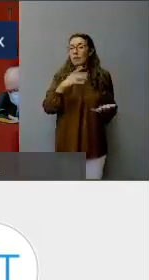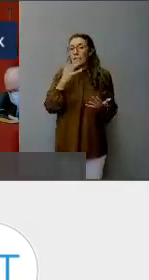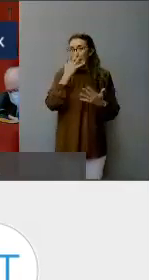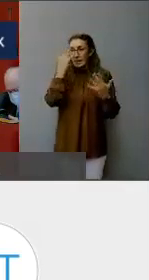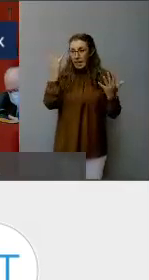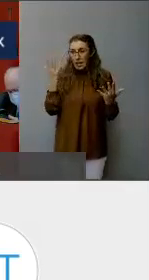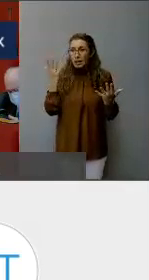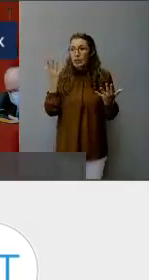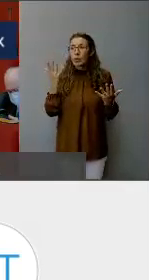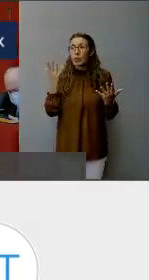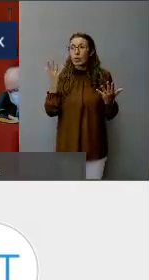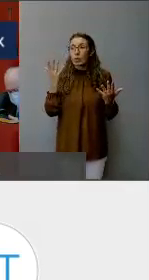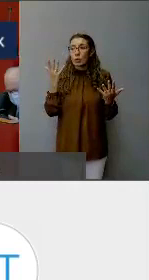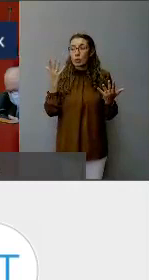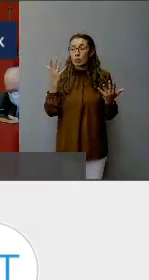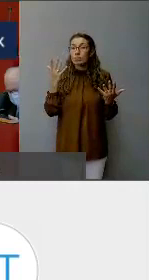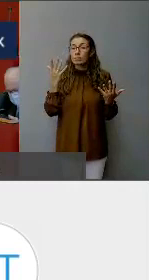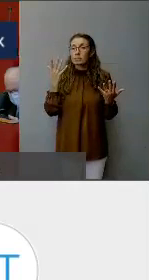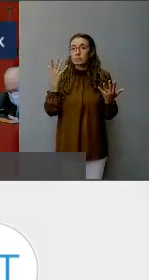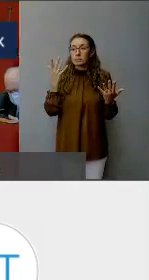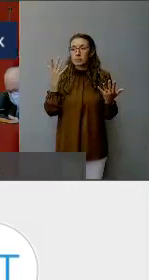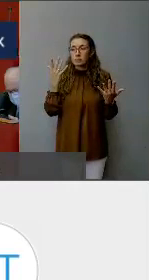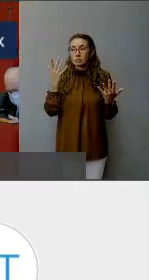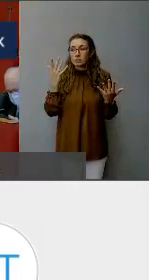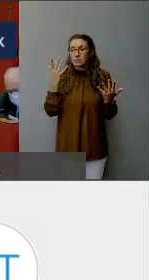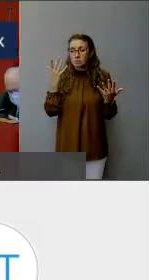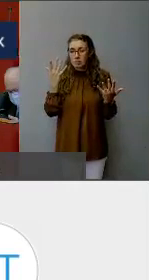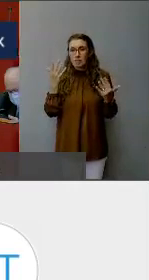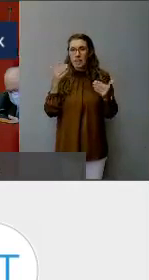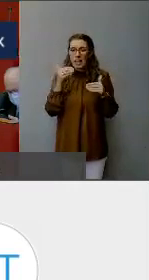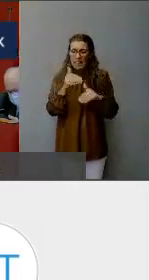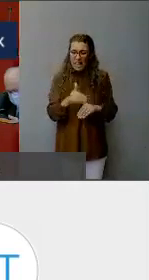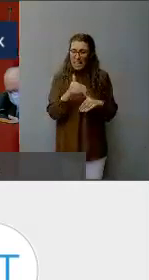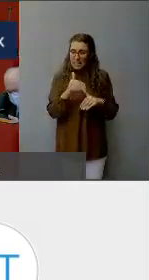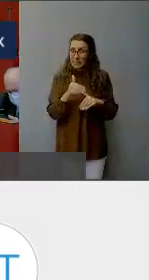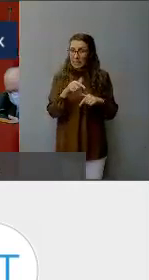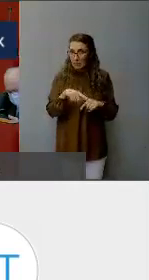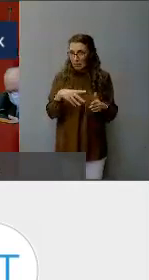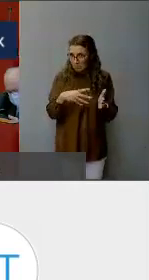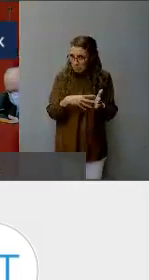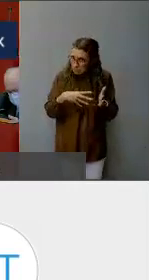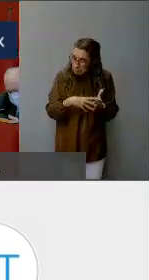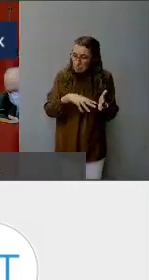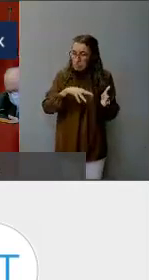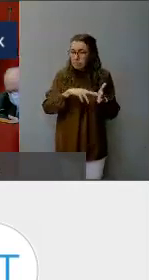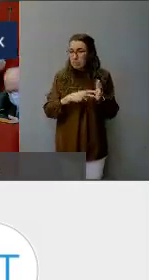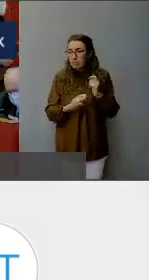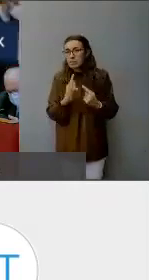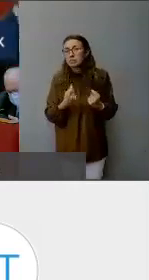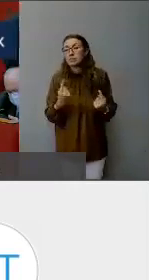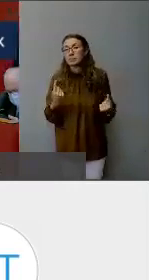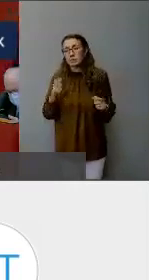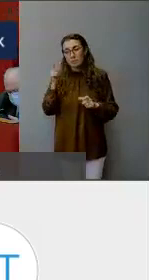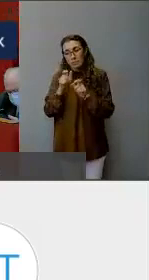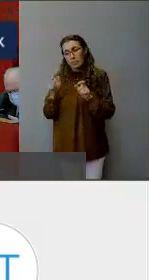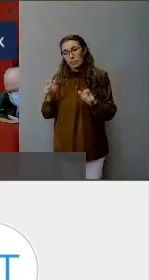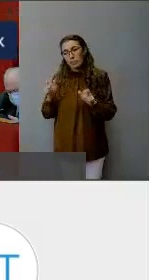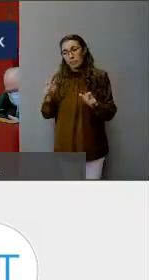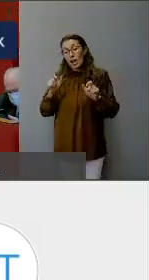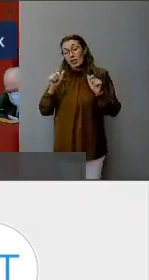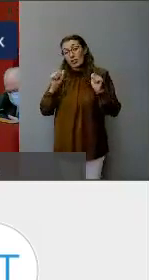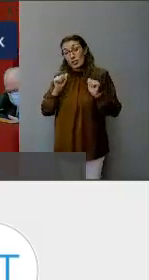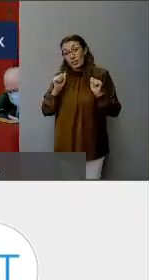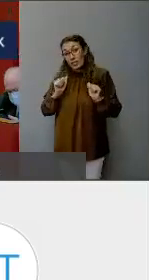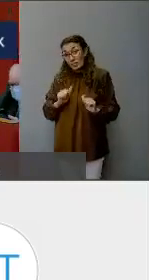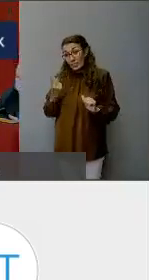alle peripezie che ha visto quel cantiere c'è molta attesa da parte dei cittadini che li vivono dai